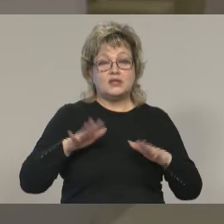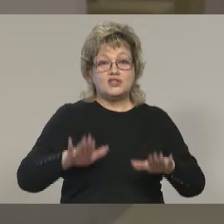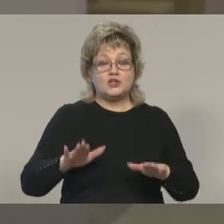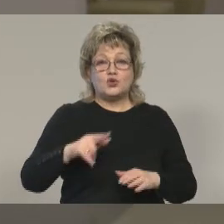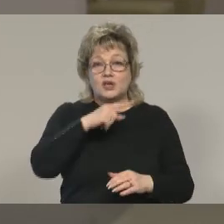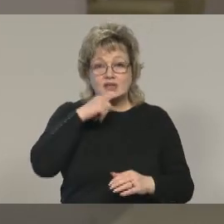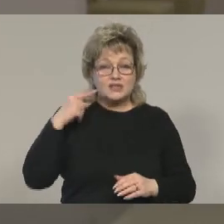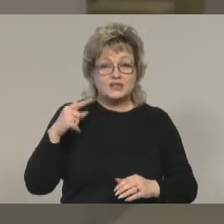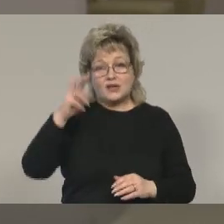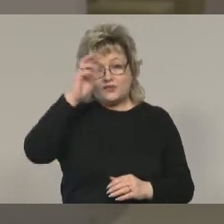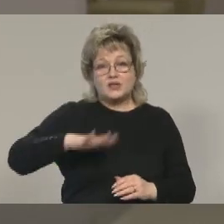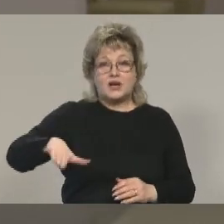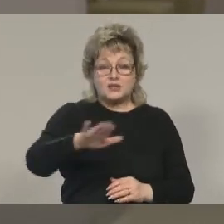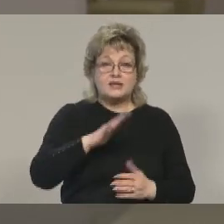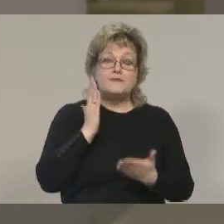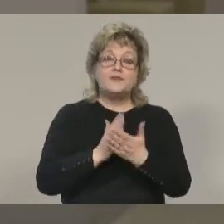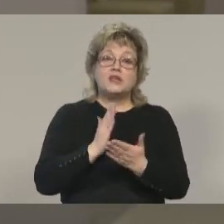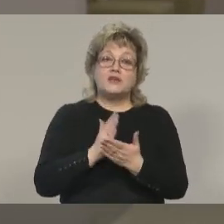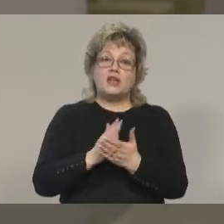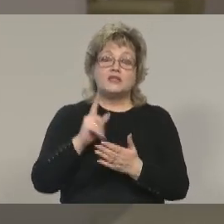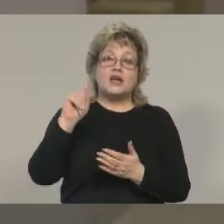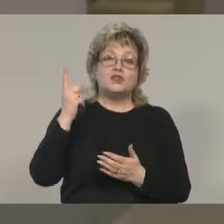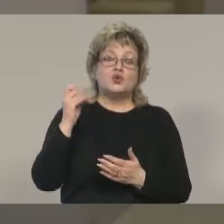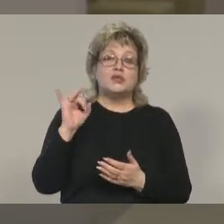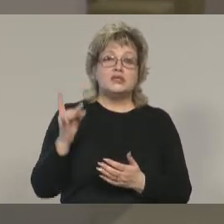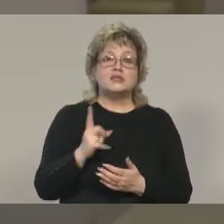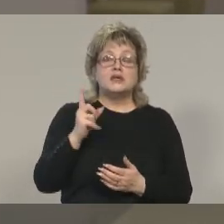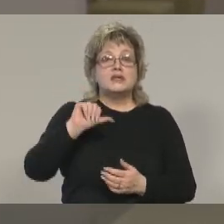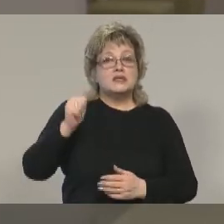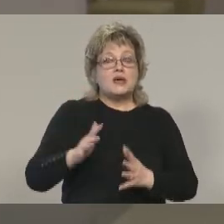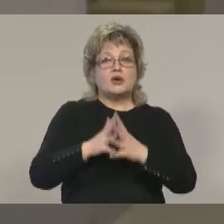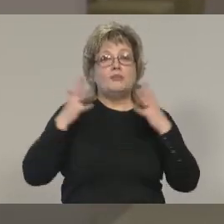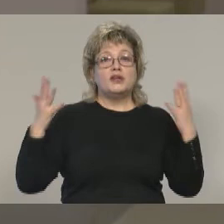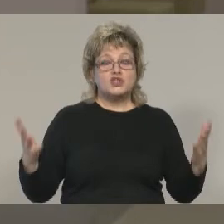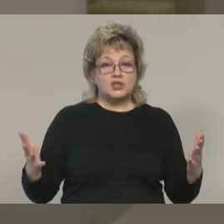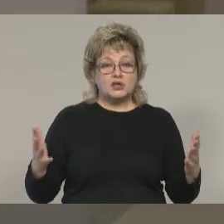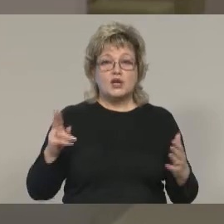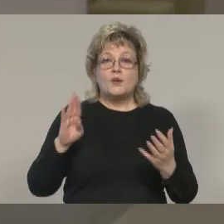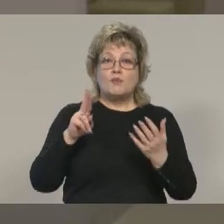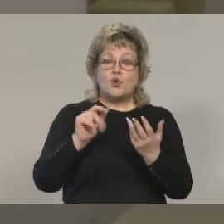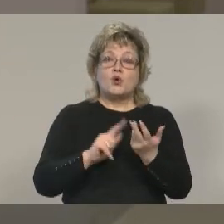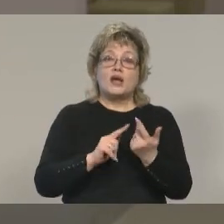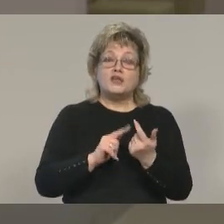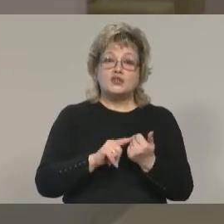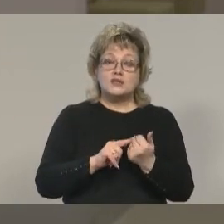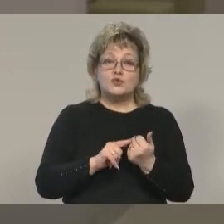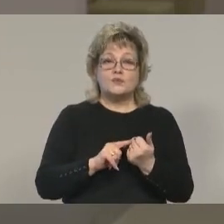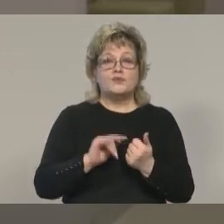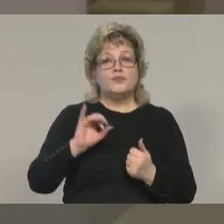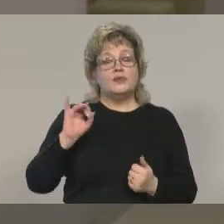территории Российской Федерации является одной из самых больших по количеству